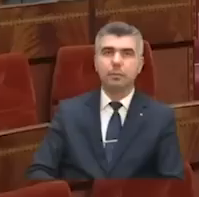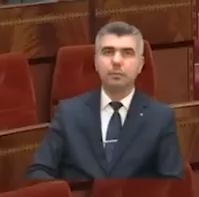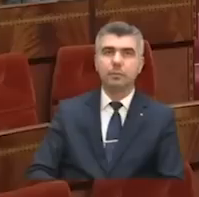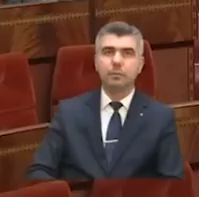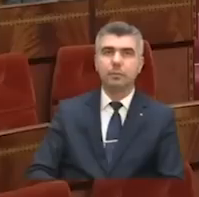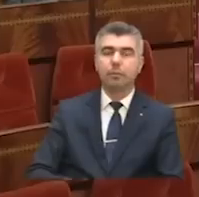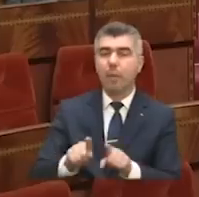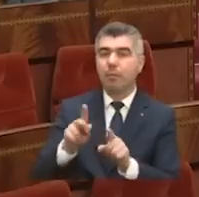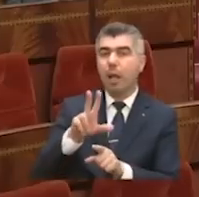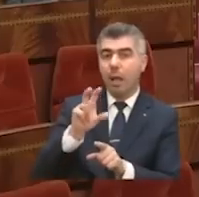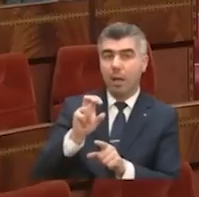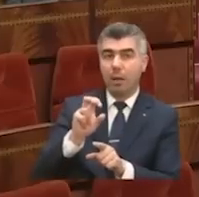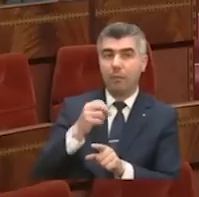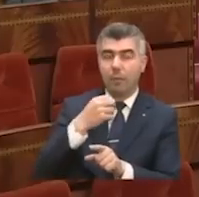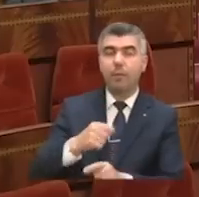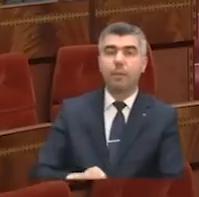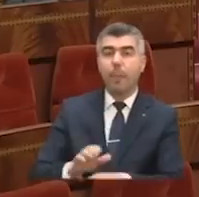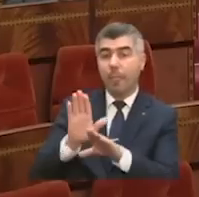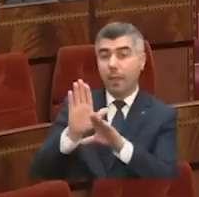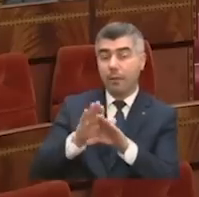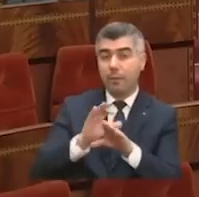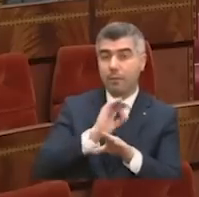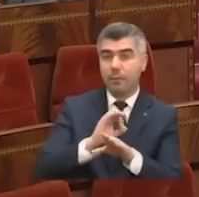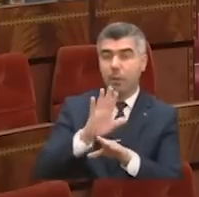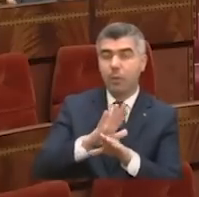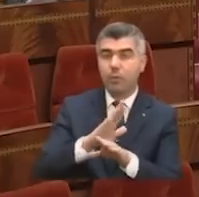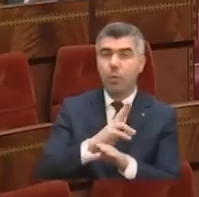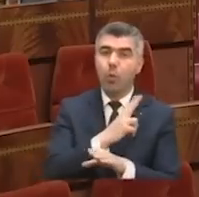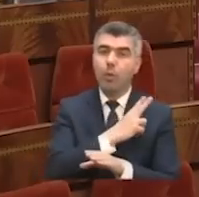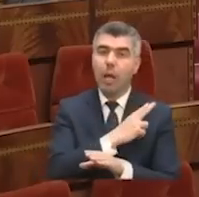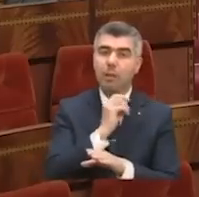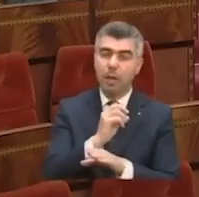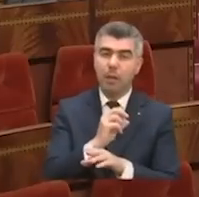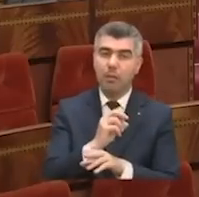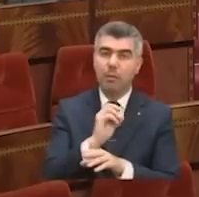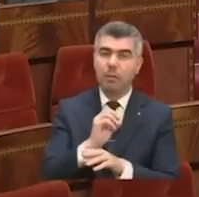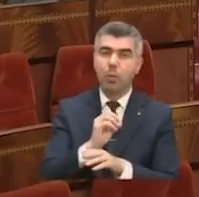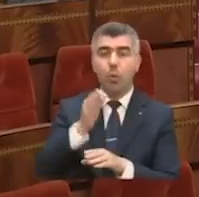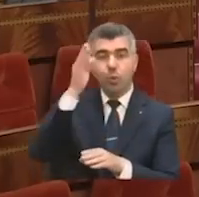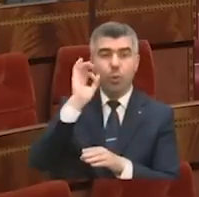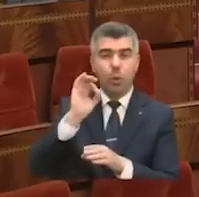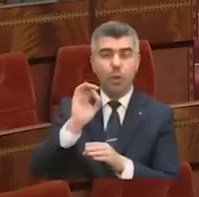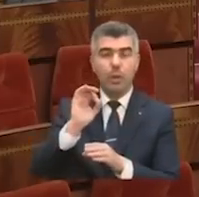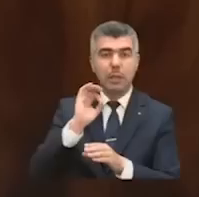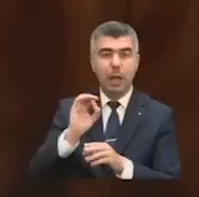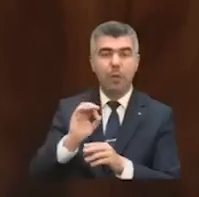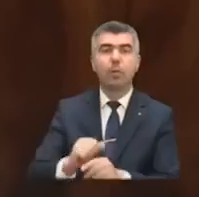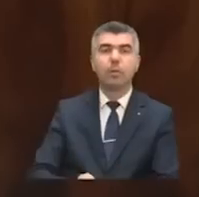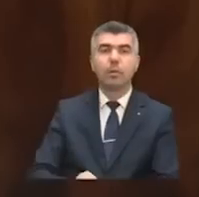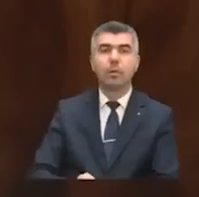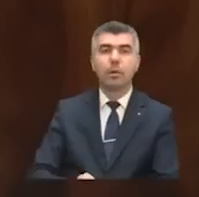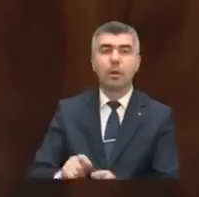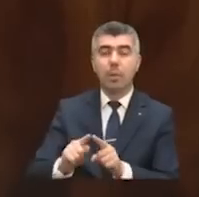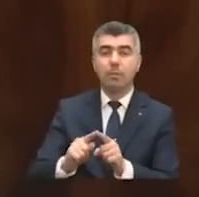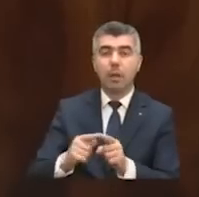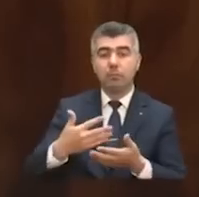معلوم انه غادي نطلبوا من الاساتذه هاد الباحثين ولي دكتور بانه في الكيرسيس